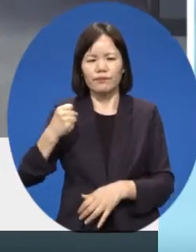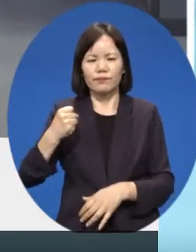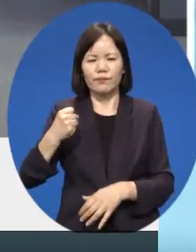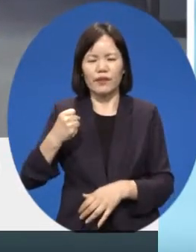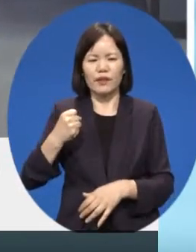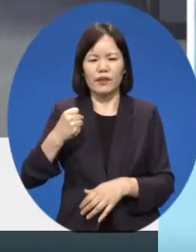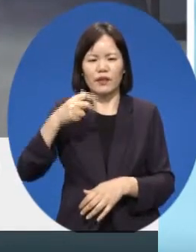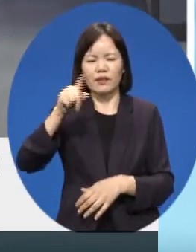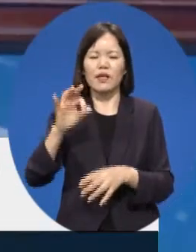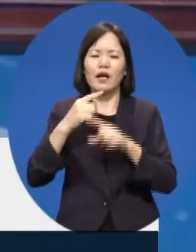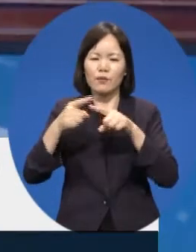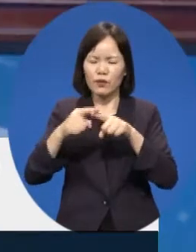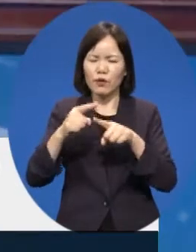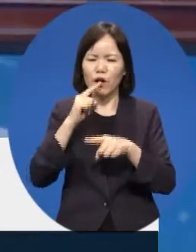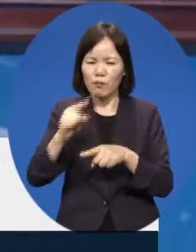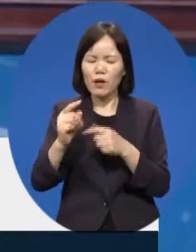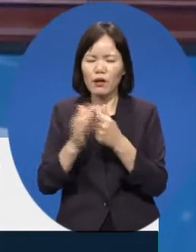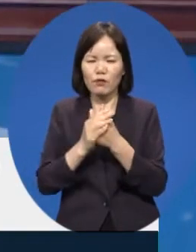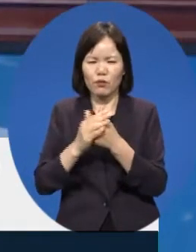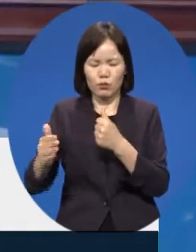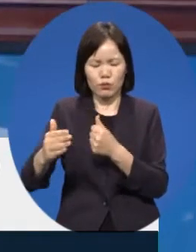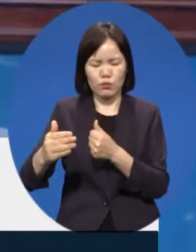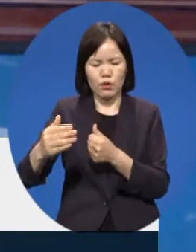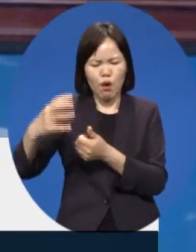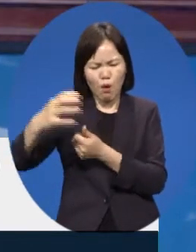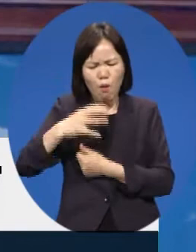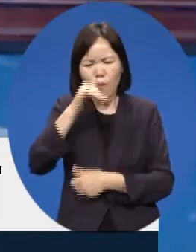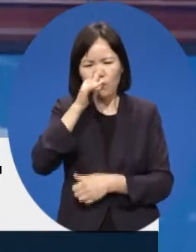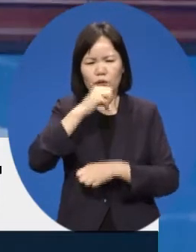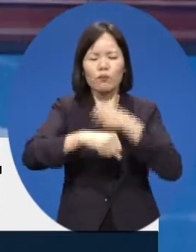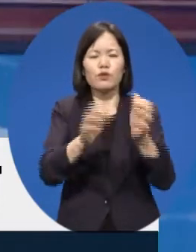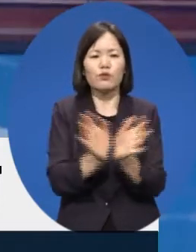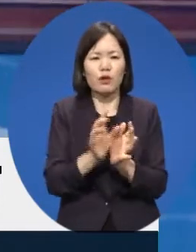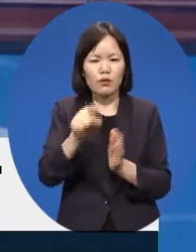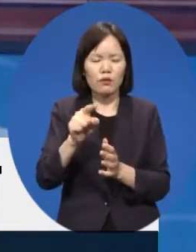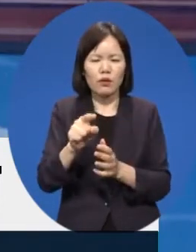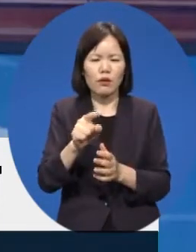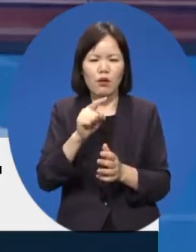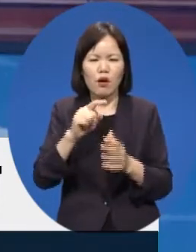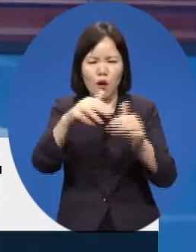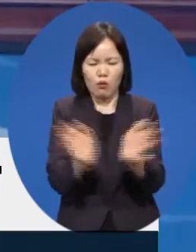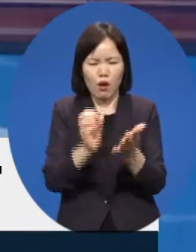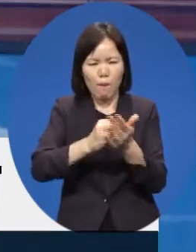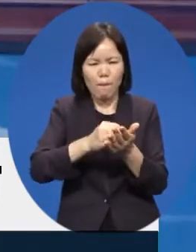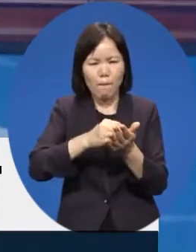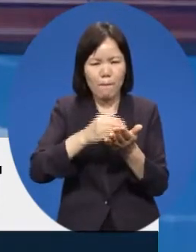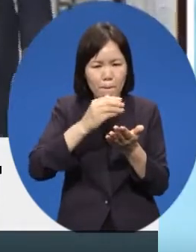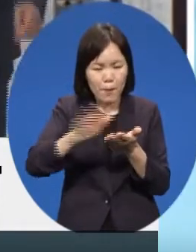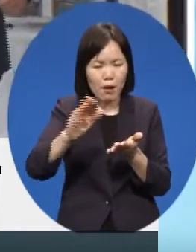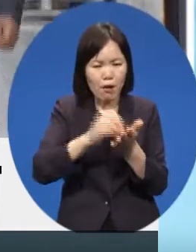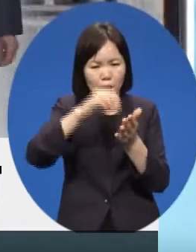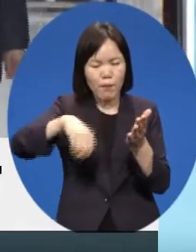얘기했듯이 이게 압박이 될 수밖에 없어요 국민들이 볼 때 민주당 이렇게까지 해서 이렇게 막 논란이 되고 출당 조치 까지 했는데 그